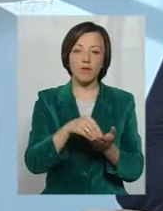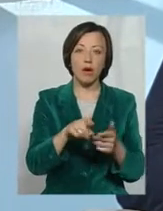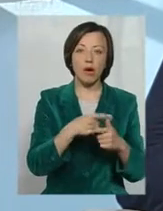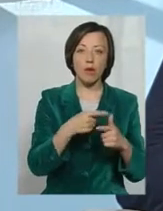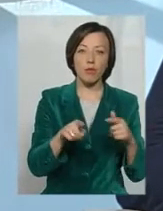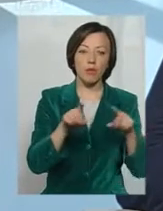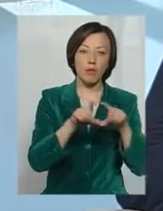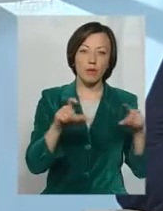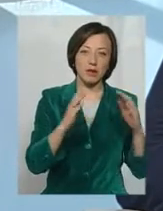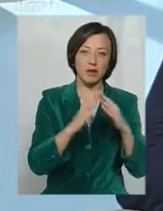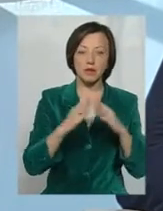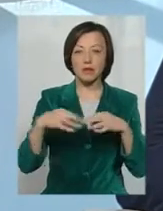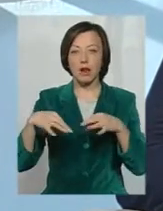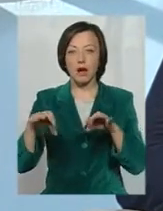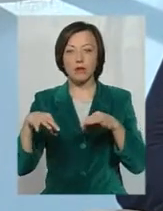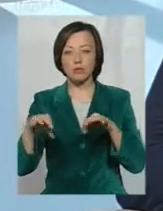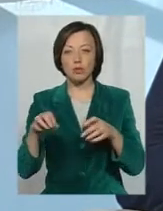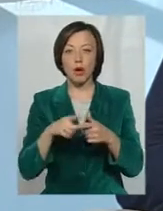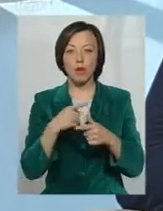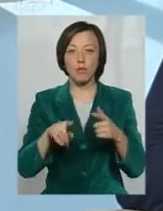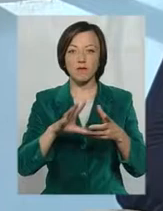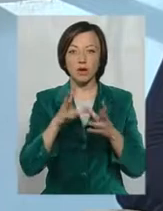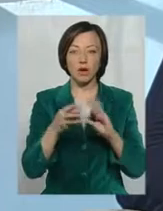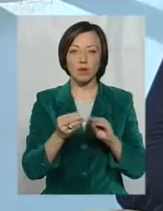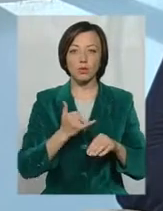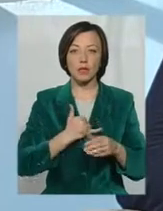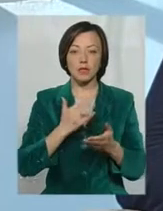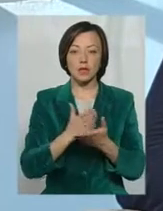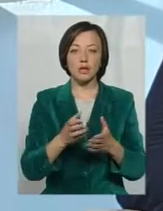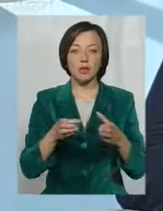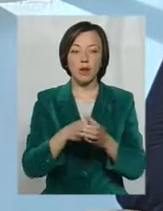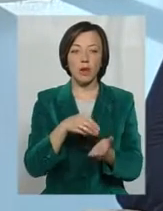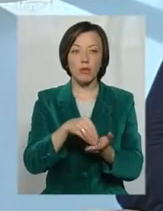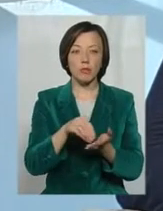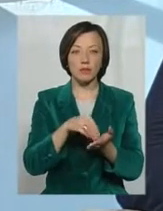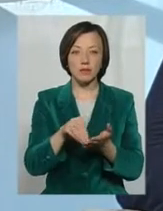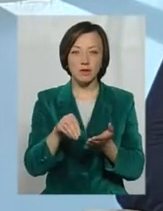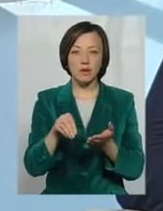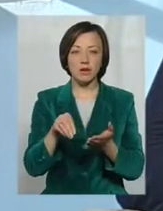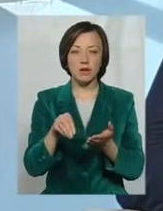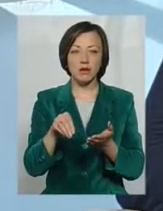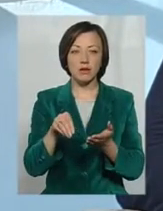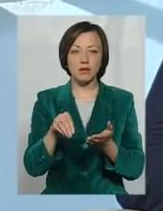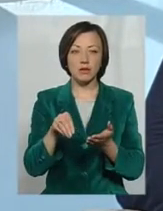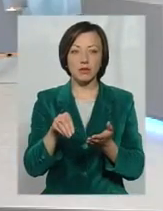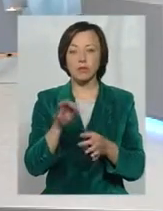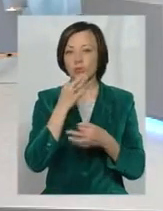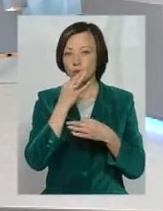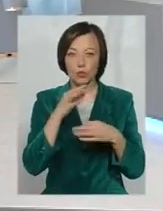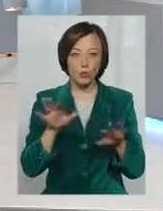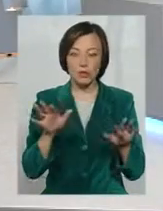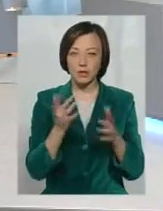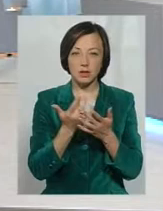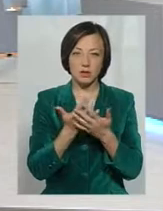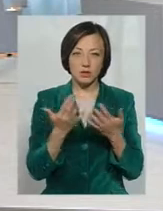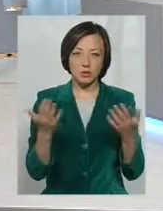об'єктів нерухомості, або транспорту, або взагалі у нас є така категорія покупців, які купляють майже будь-які